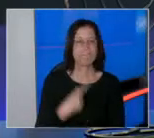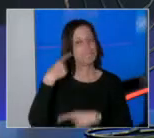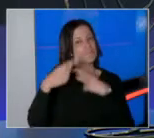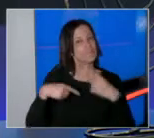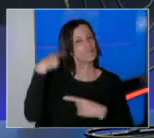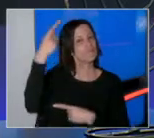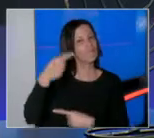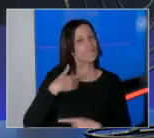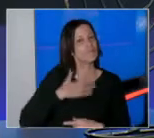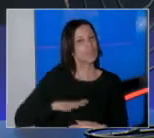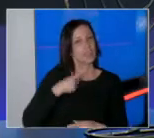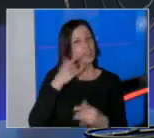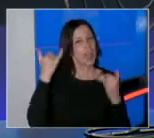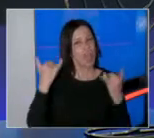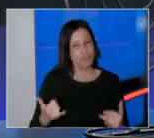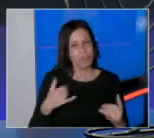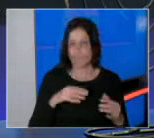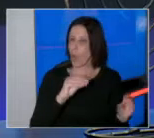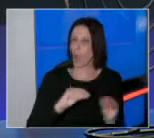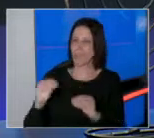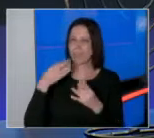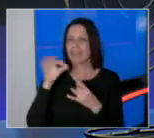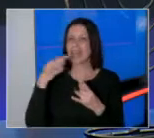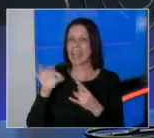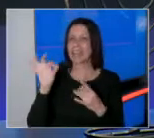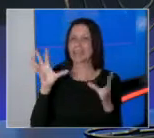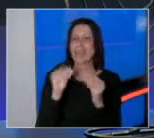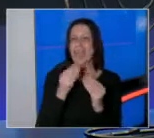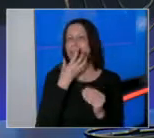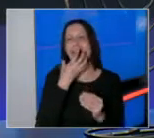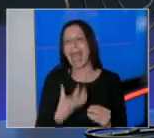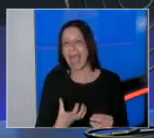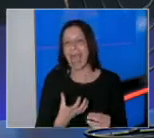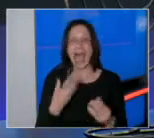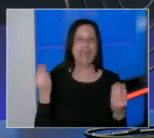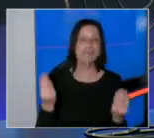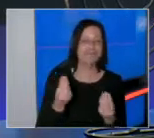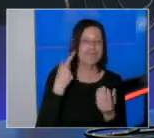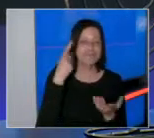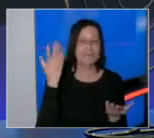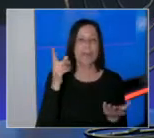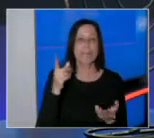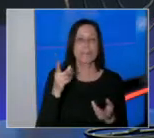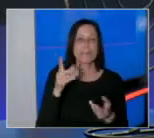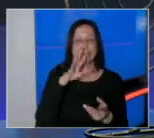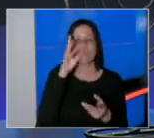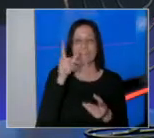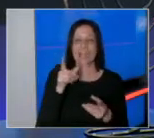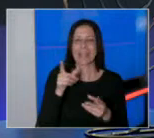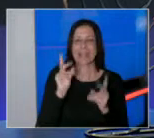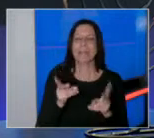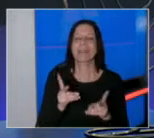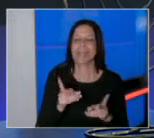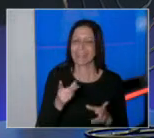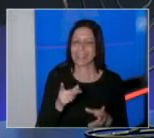הבא, בא לי להגיד, ועכשיו אנחנו עוברים להדלקת נרות עם הרב, מישהו לא יהיה, בבגדד. לכו